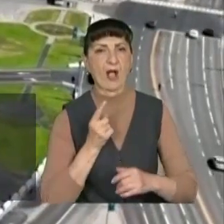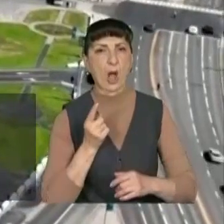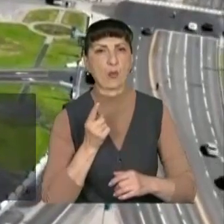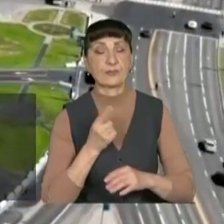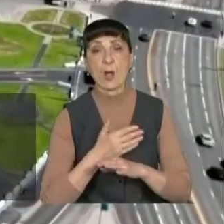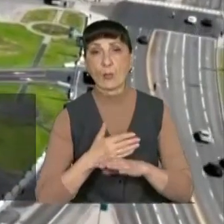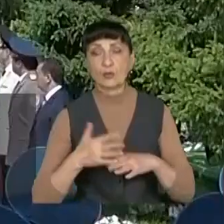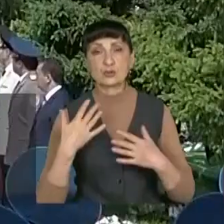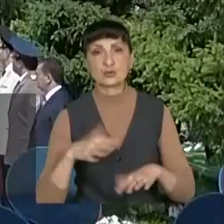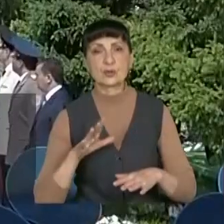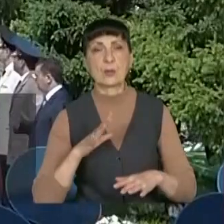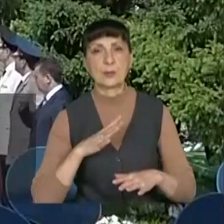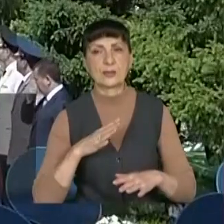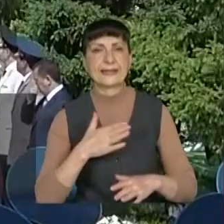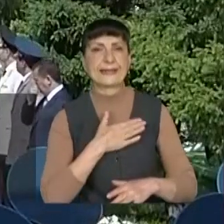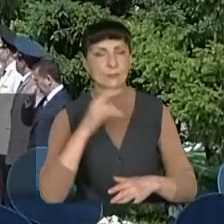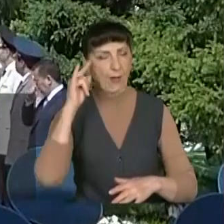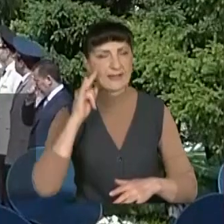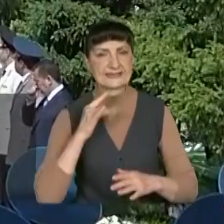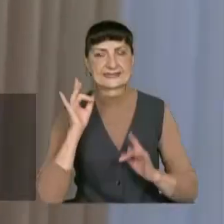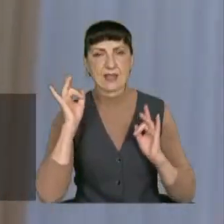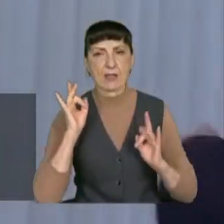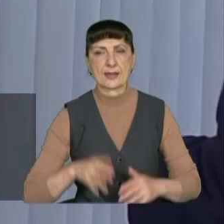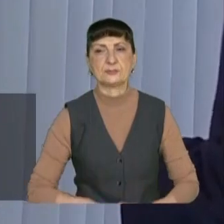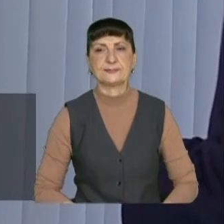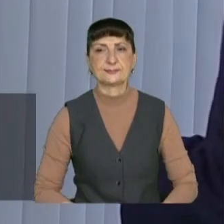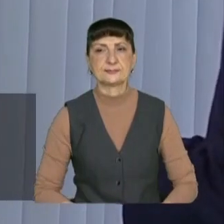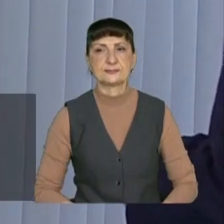после чего прозвучал гимн Казахстана.